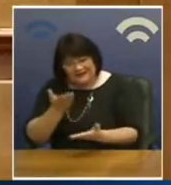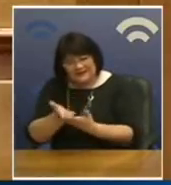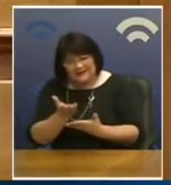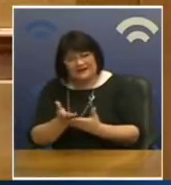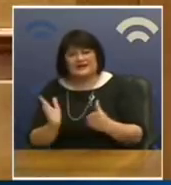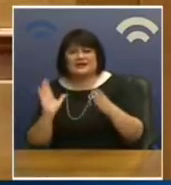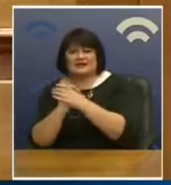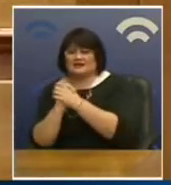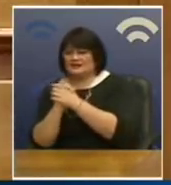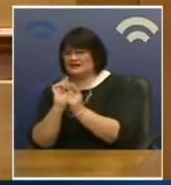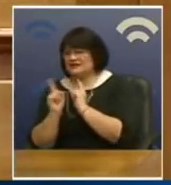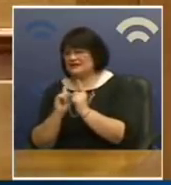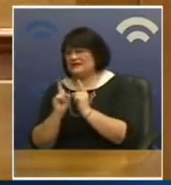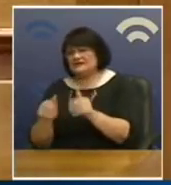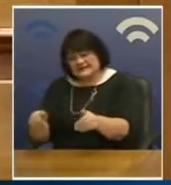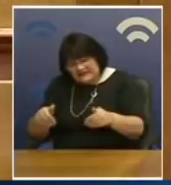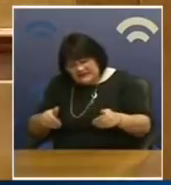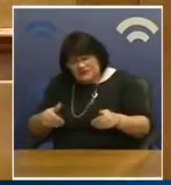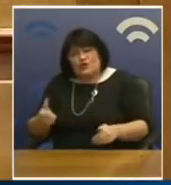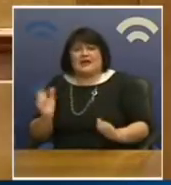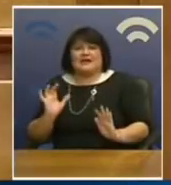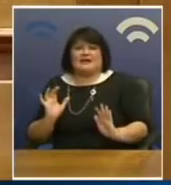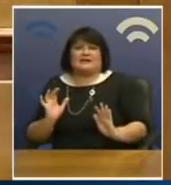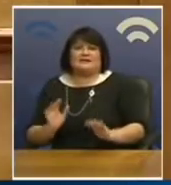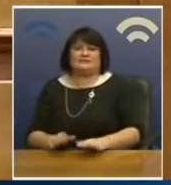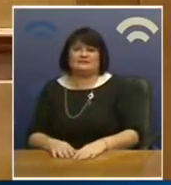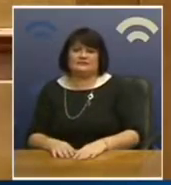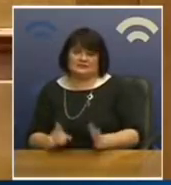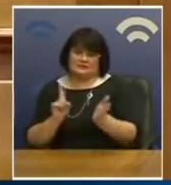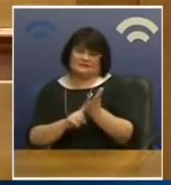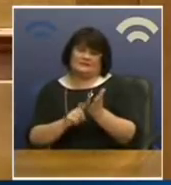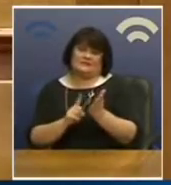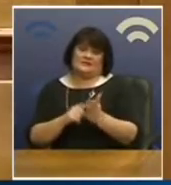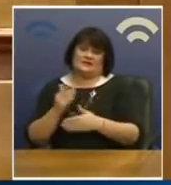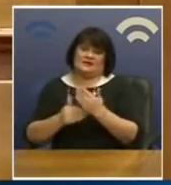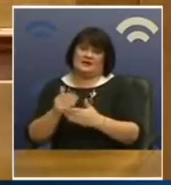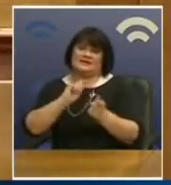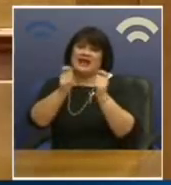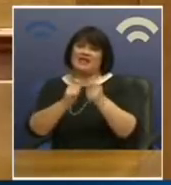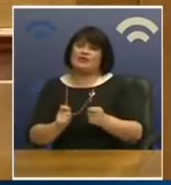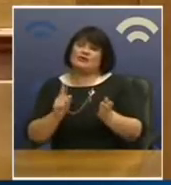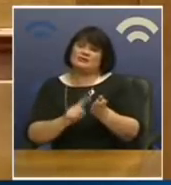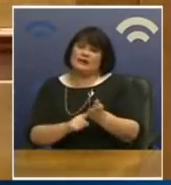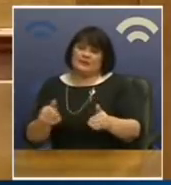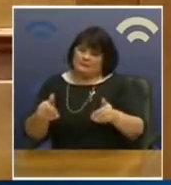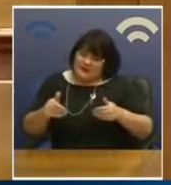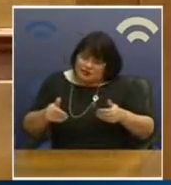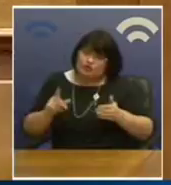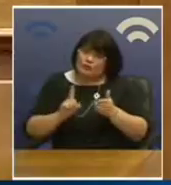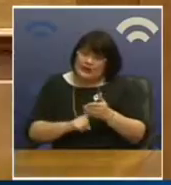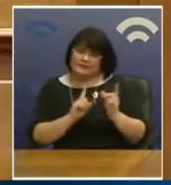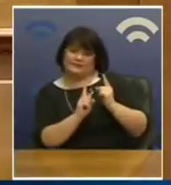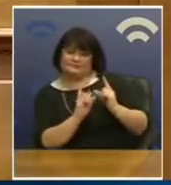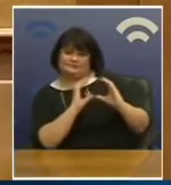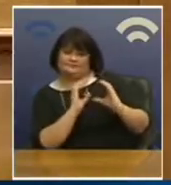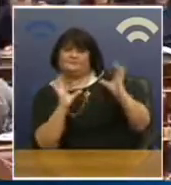συνένεσης και του συμβιβασμού, έτσι όπως απαιτείται σε μια διαδικασία αναθεώρησης. Δεν προτείνουμε